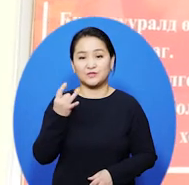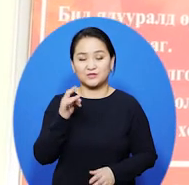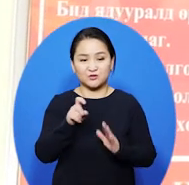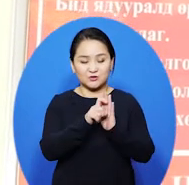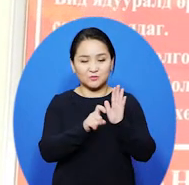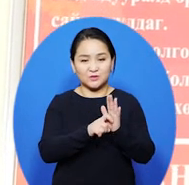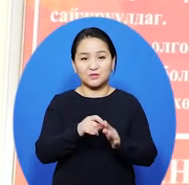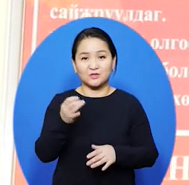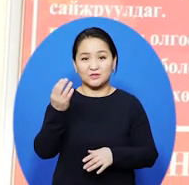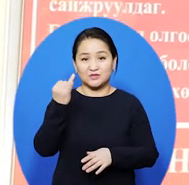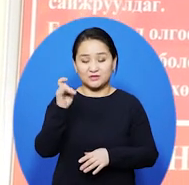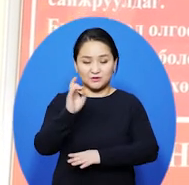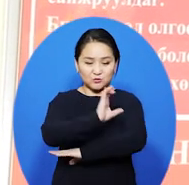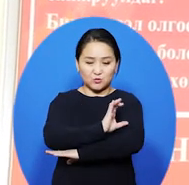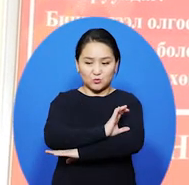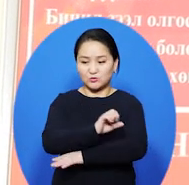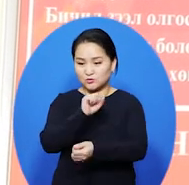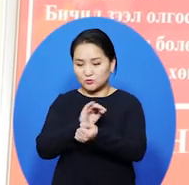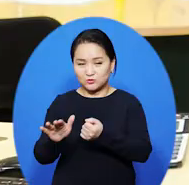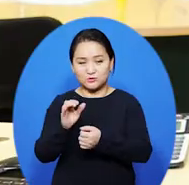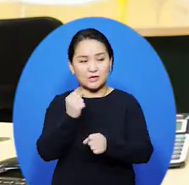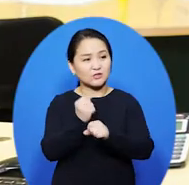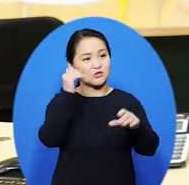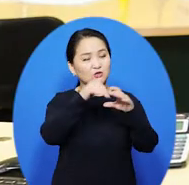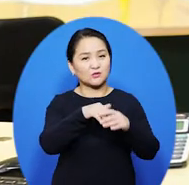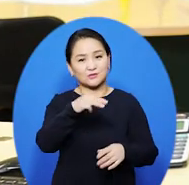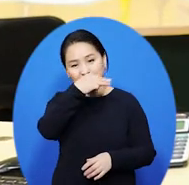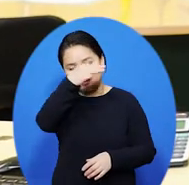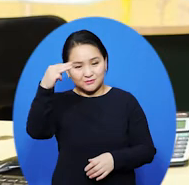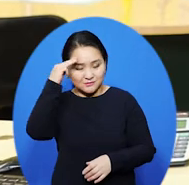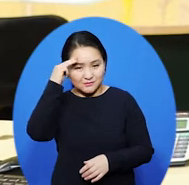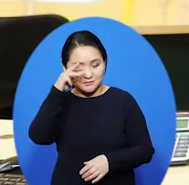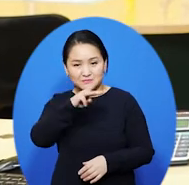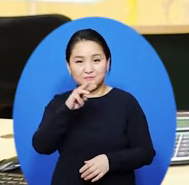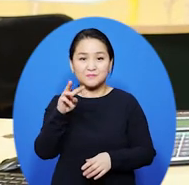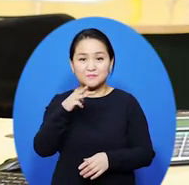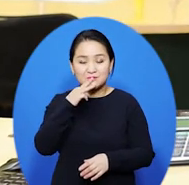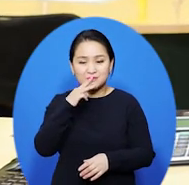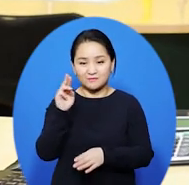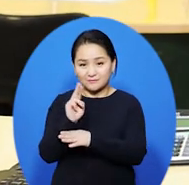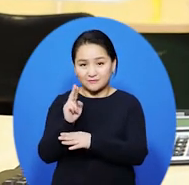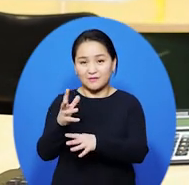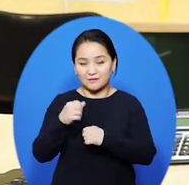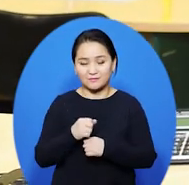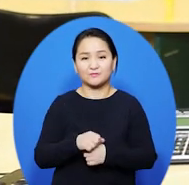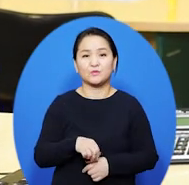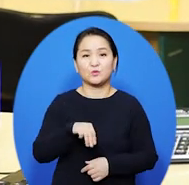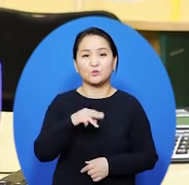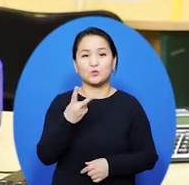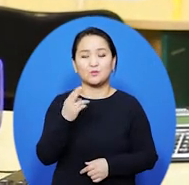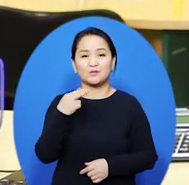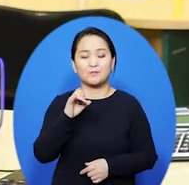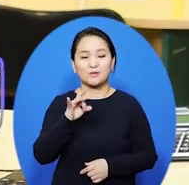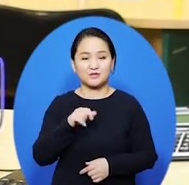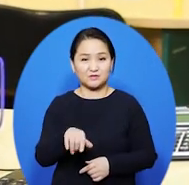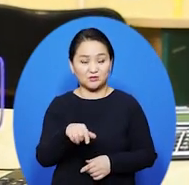интерншип хөтөлбөр нь их сургуулиас ажлын талбарт гарч ий залууст дутагддаг практик мэдлэг олж авах бодит боломж олгодог юм. Төмөн Дэмбэрл